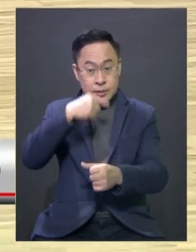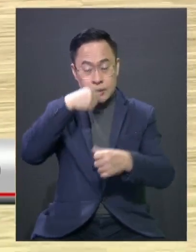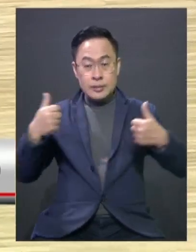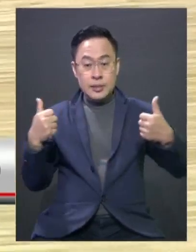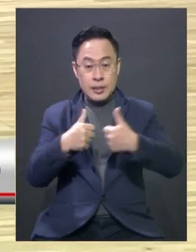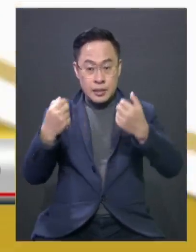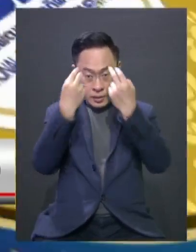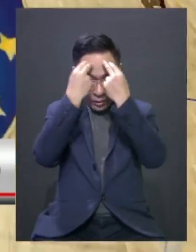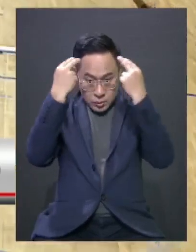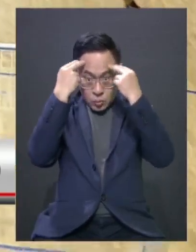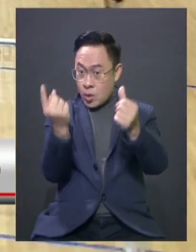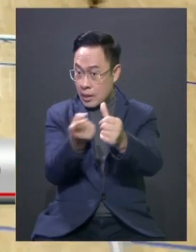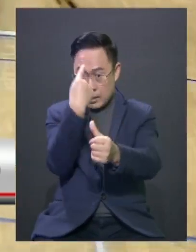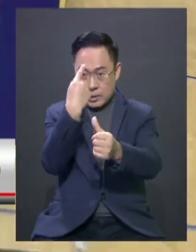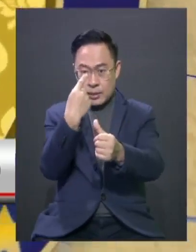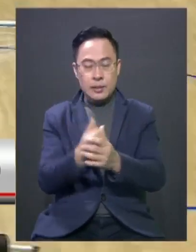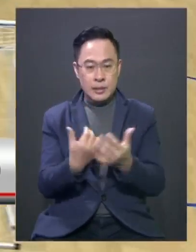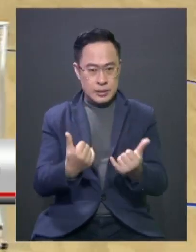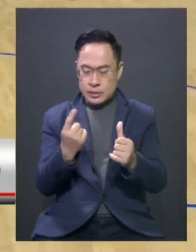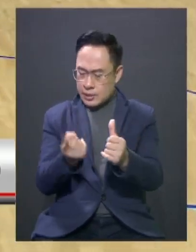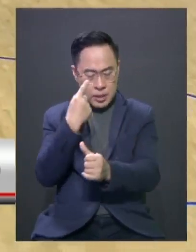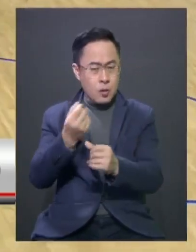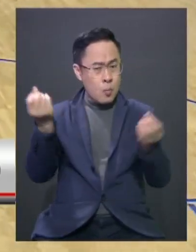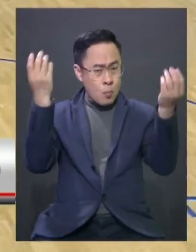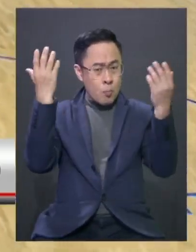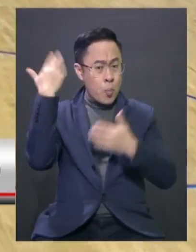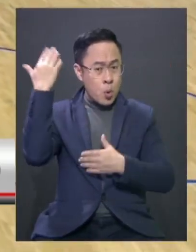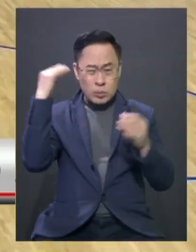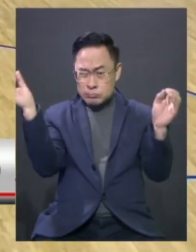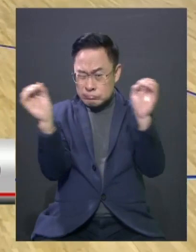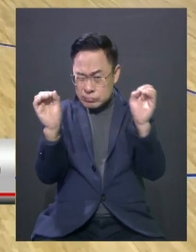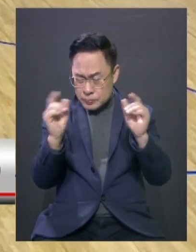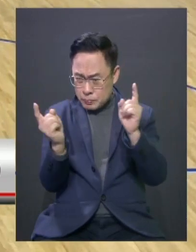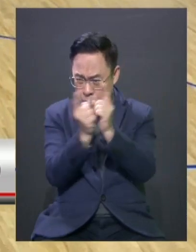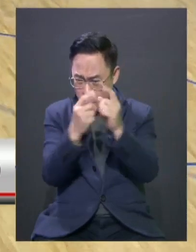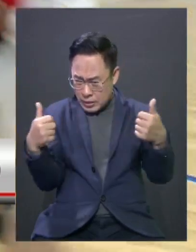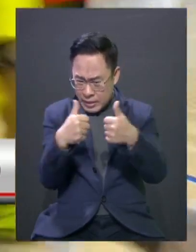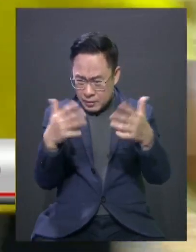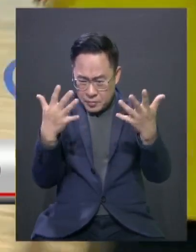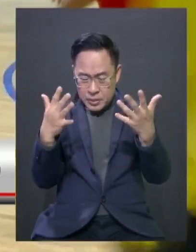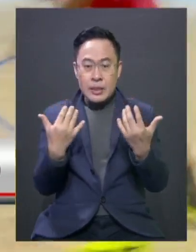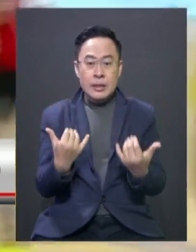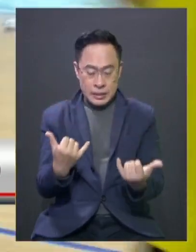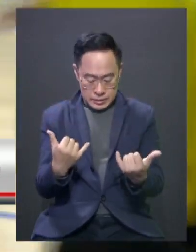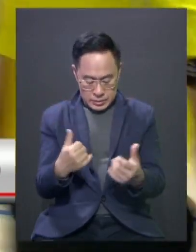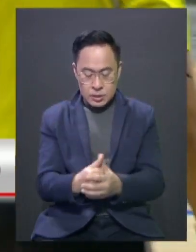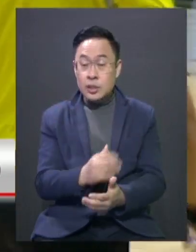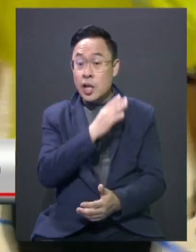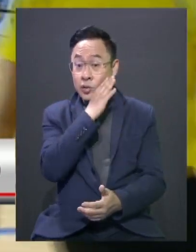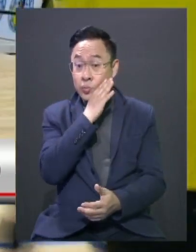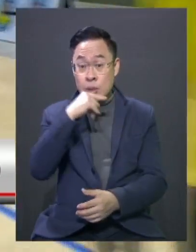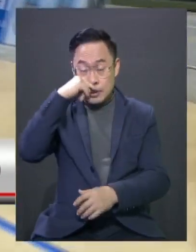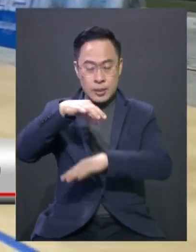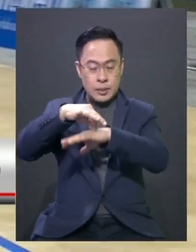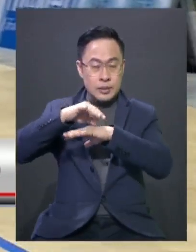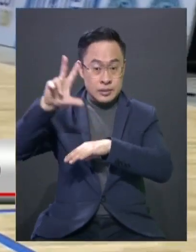ในเวทีนานาชาติด้วยค่ะโดยนัดนี้นายสุทินบัวตูมผู้จัดการทีมพร้อมอัดฉีดอีก 200,000บาทนะคะ